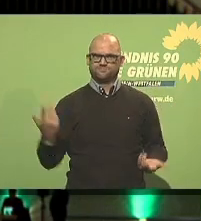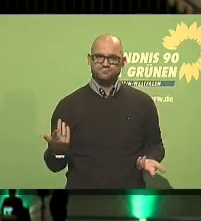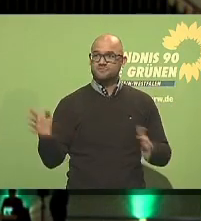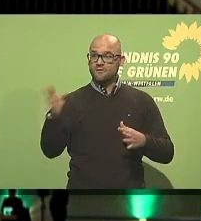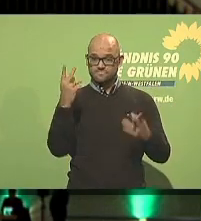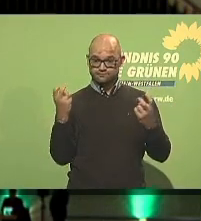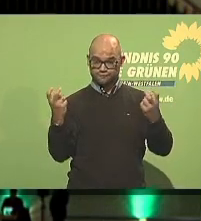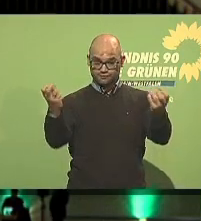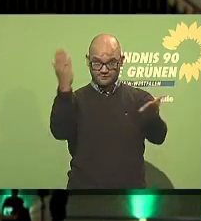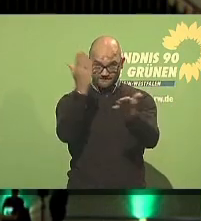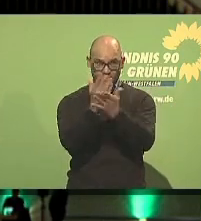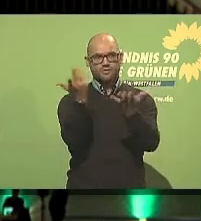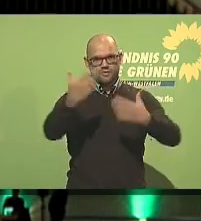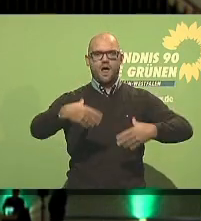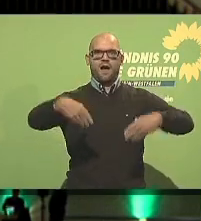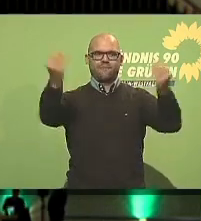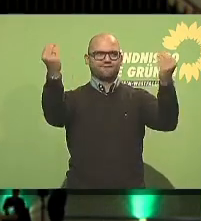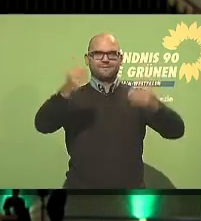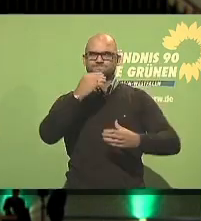wir. Dankeschön.